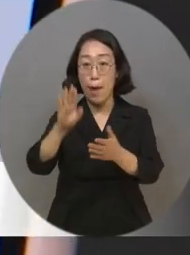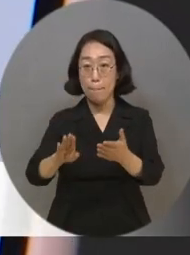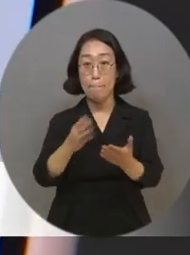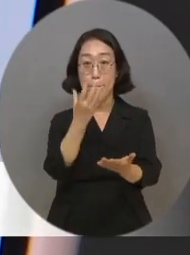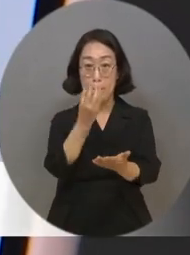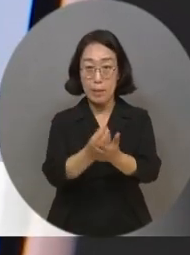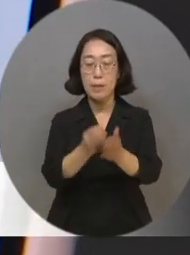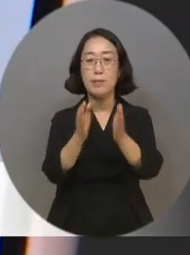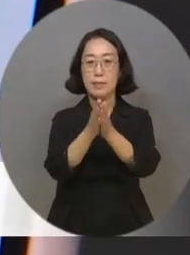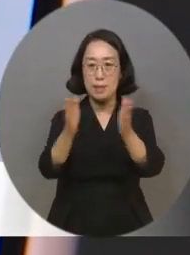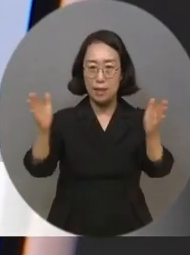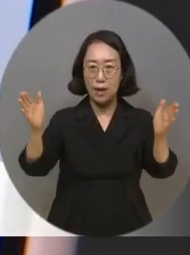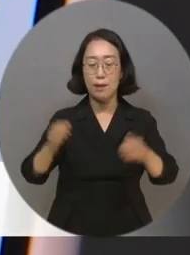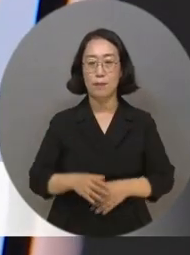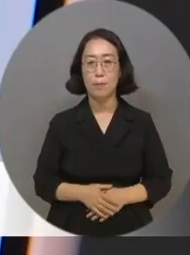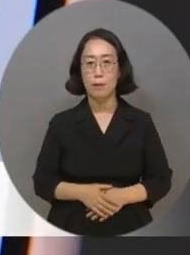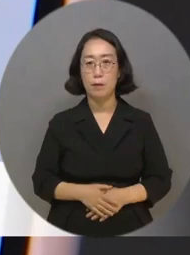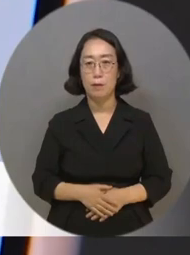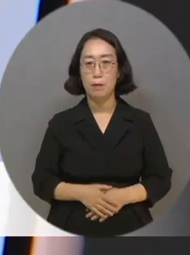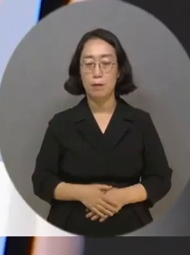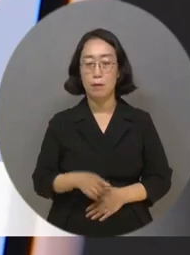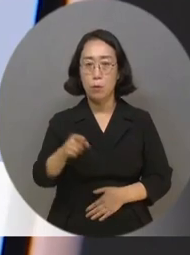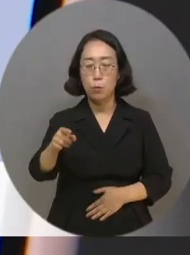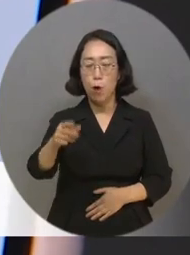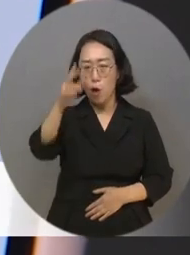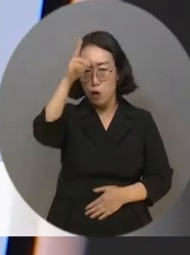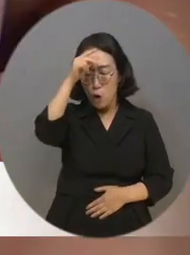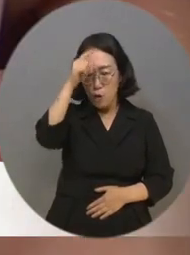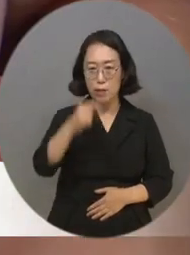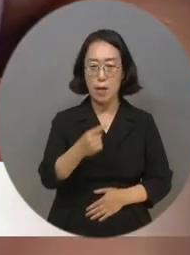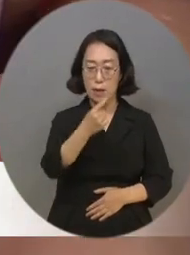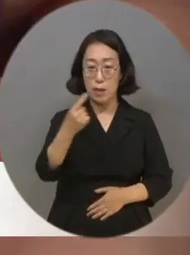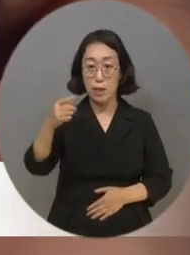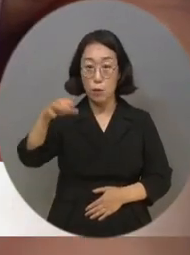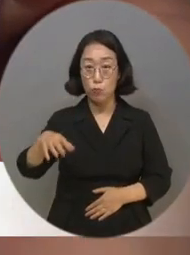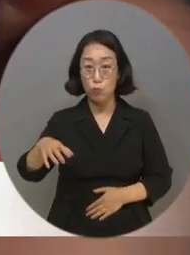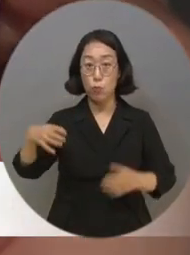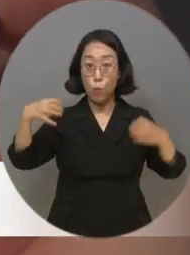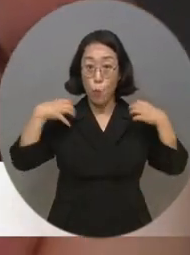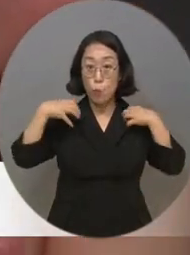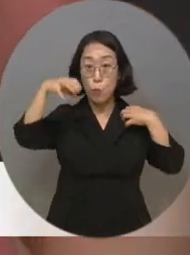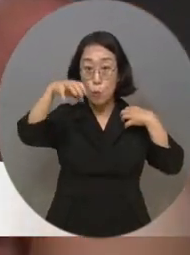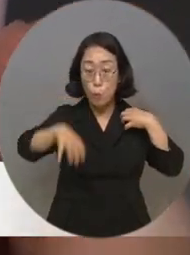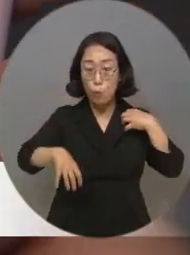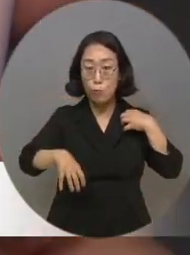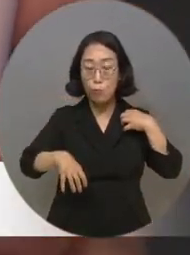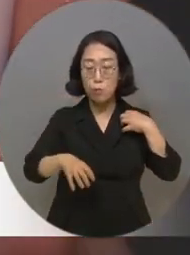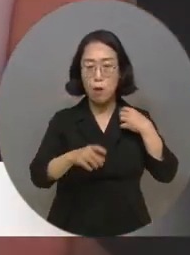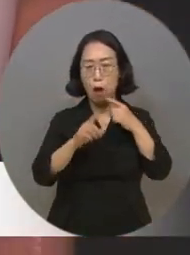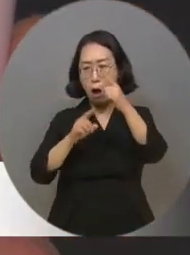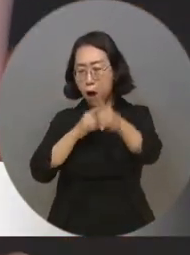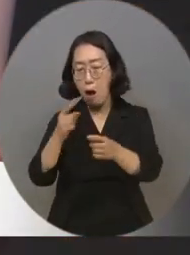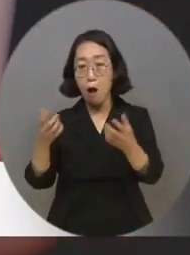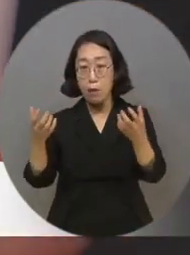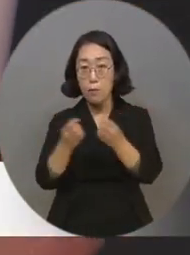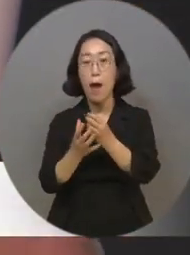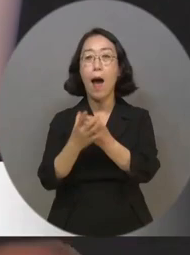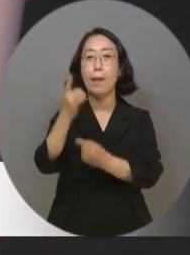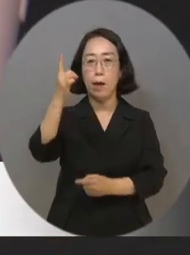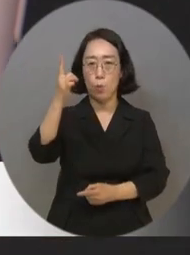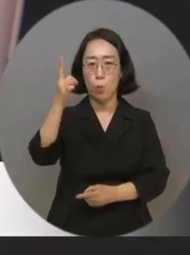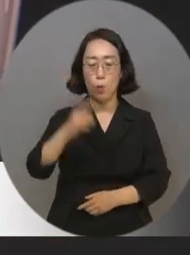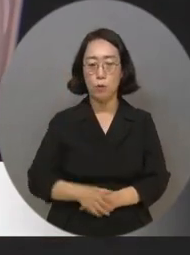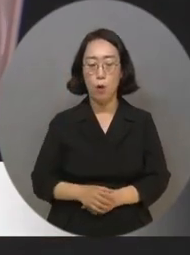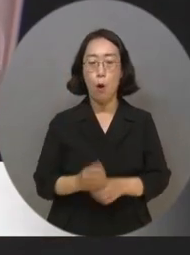17일 출시됐습니다. 그동안 경찰, 소방 등 기관별로 운영되던 신고 앱을 하나로 통합해 범죄나